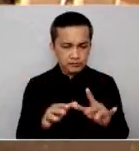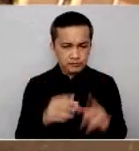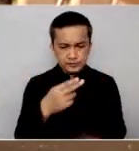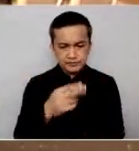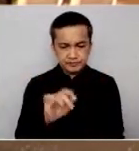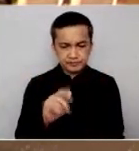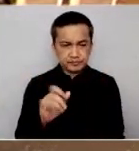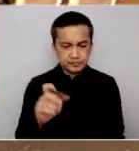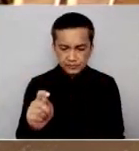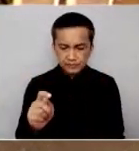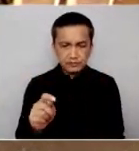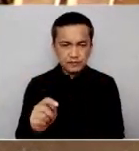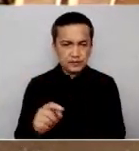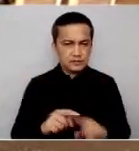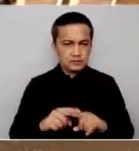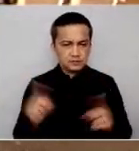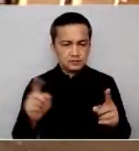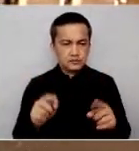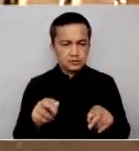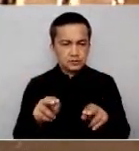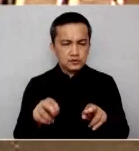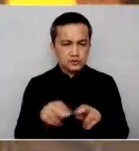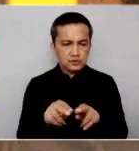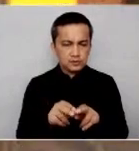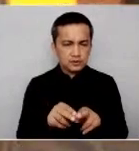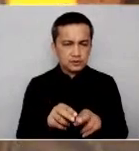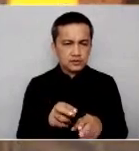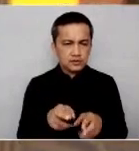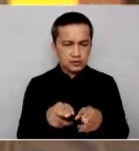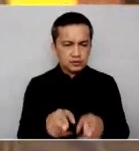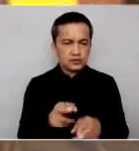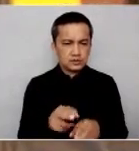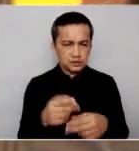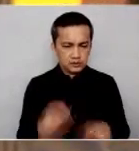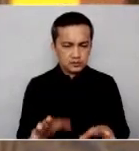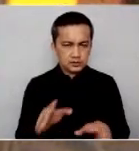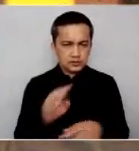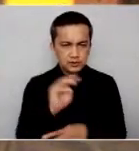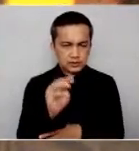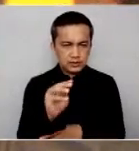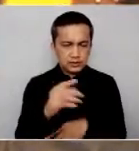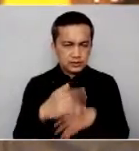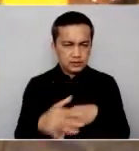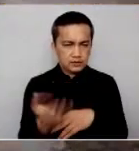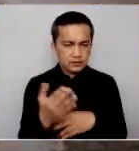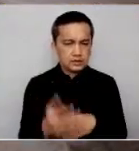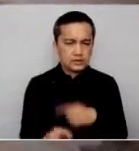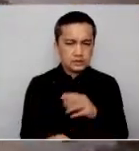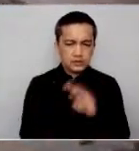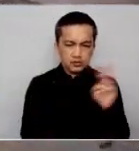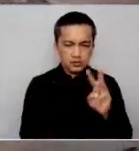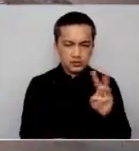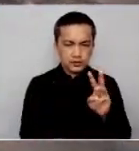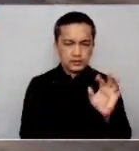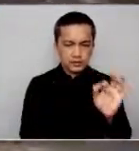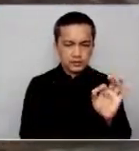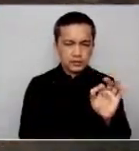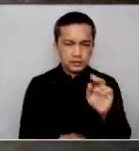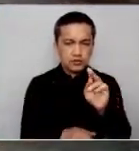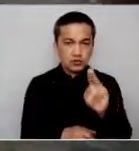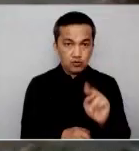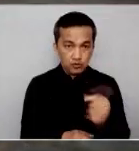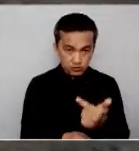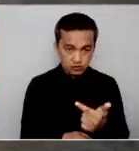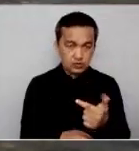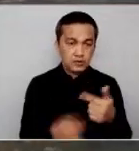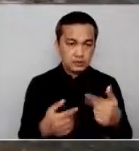Pero di katulad ng mga karaniwang road re-blockings na natatapos na tuwing Lunes ng madaling araw, sa Miyerkules a 9 ng Agosto pa,